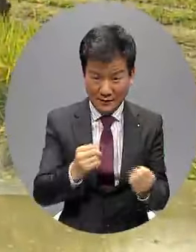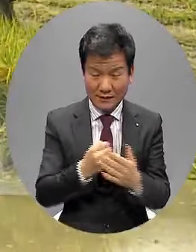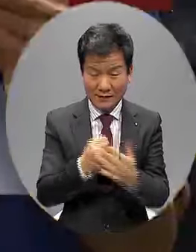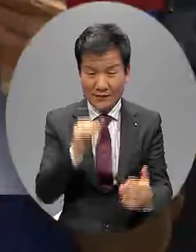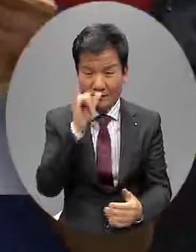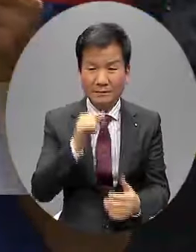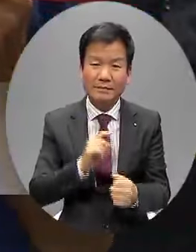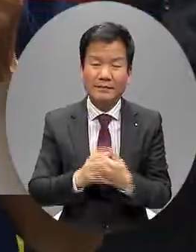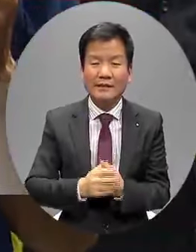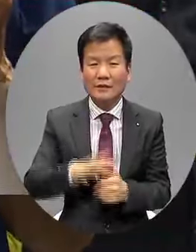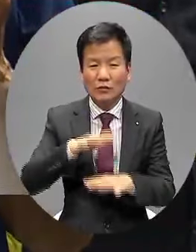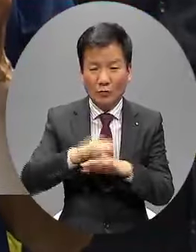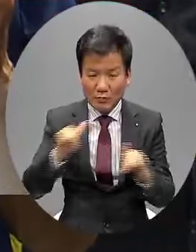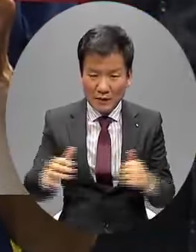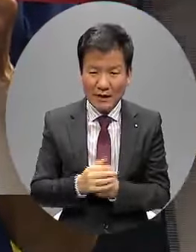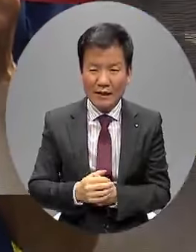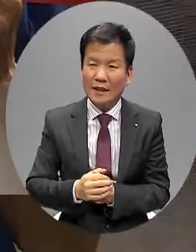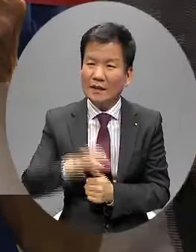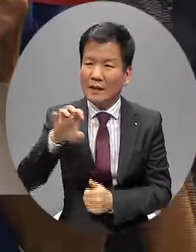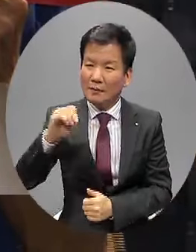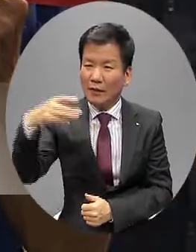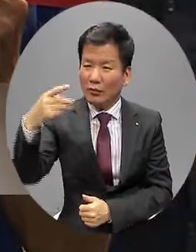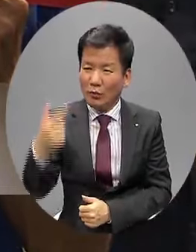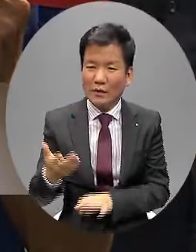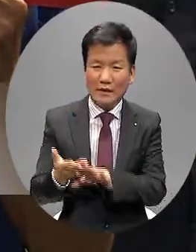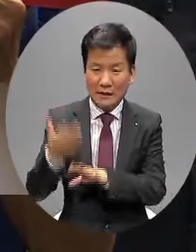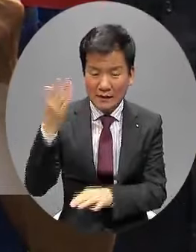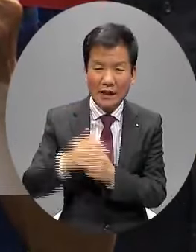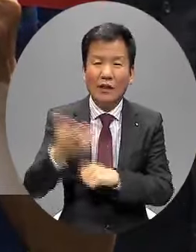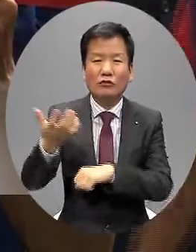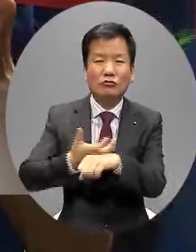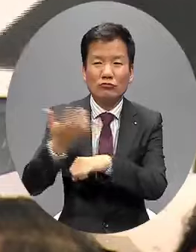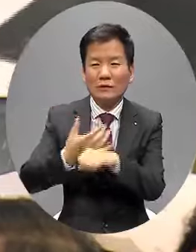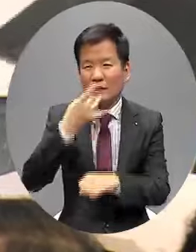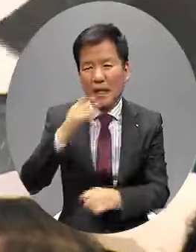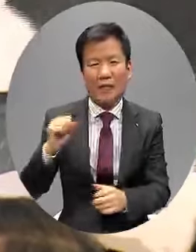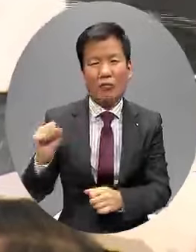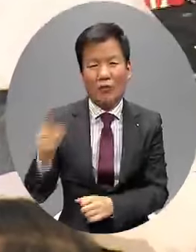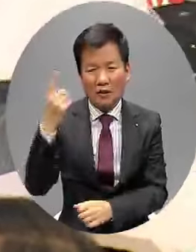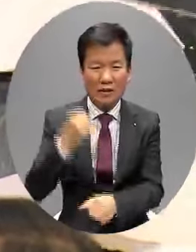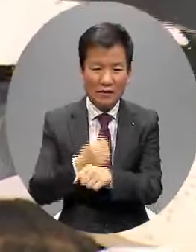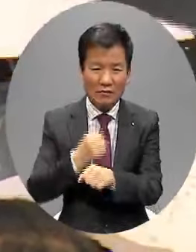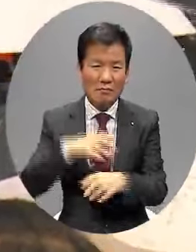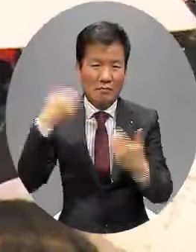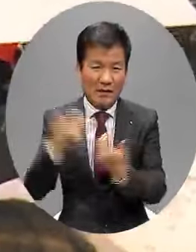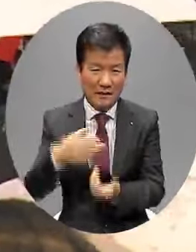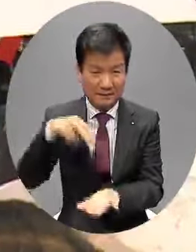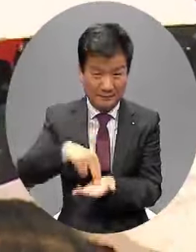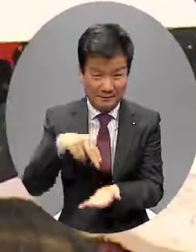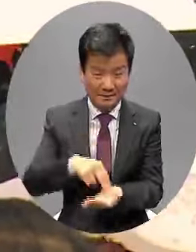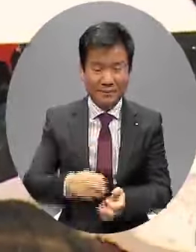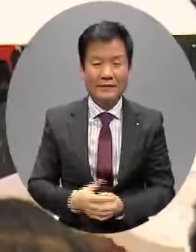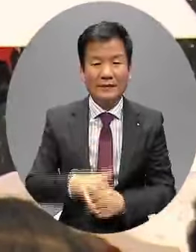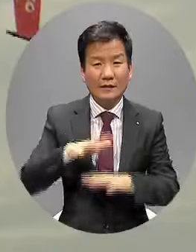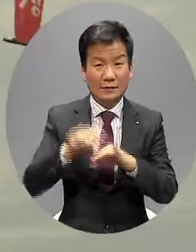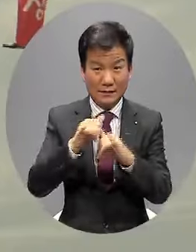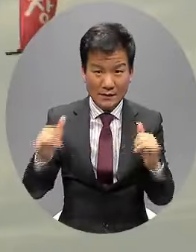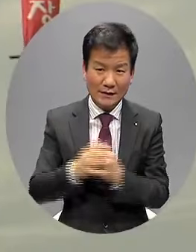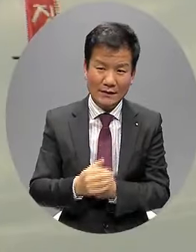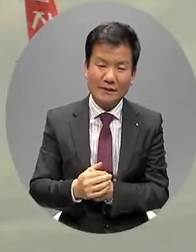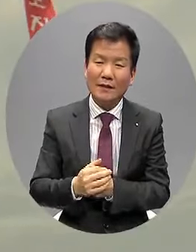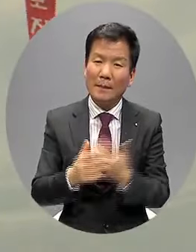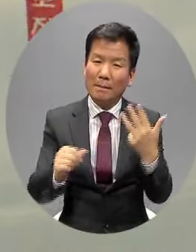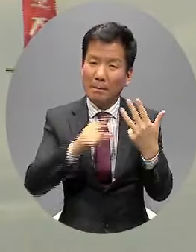있는데 농민들은 해마다 40만 톤 이상 들여오는 수입 쌀 때문이라고 반박하고 있습니다. 농민들은